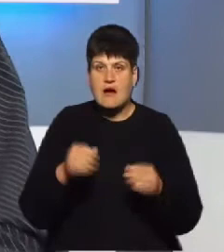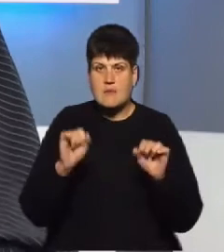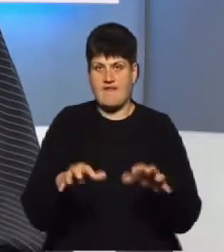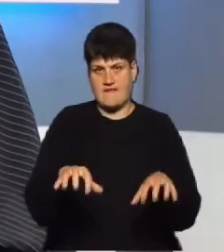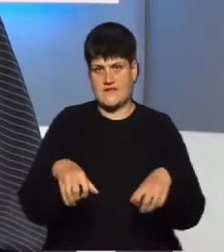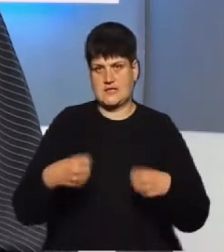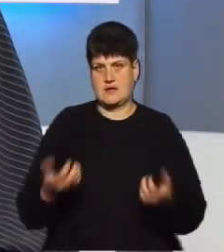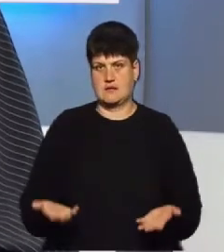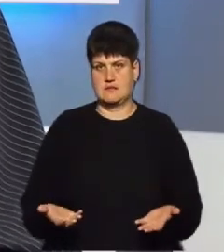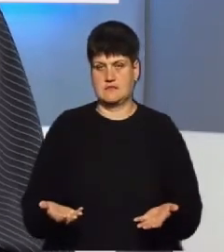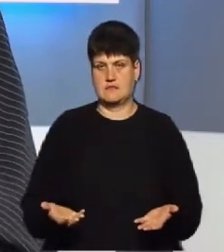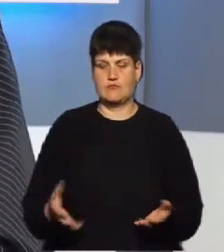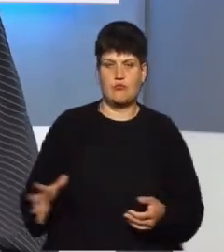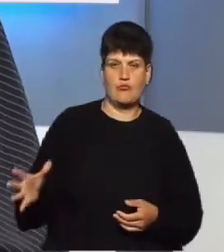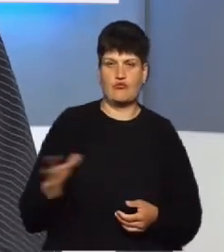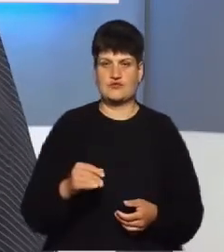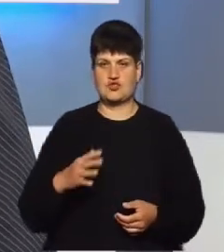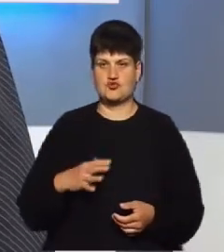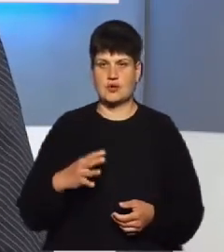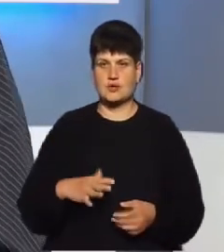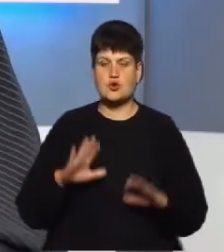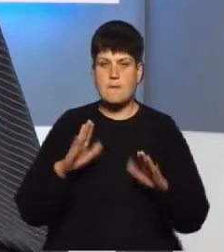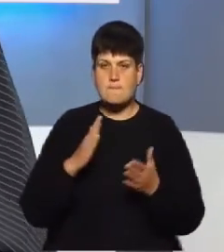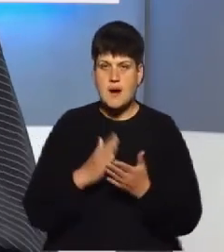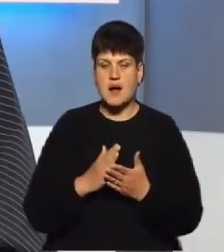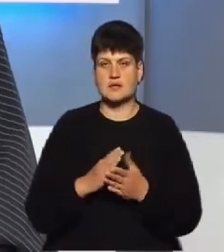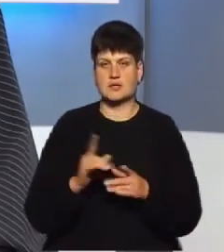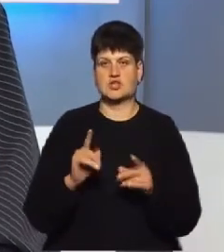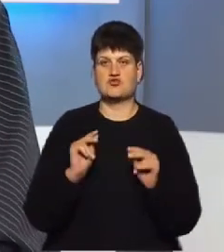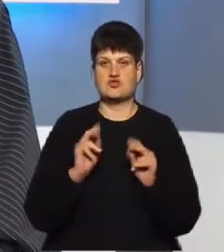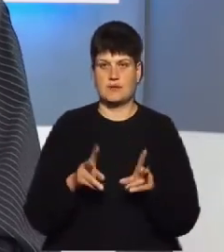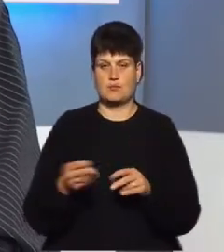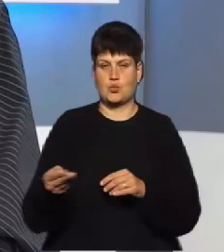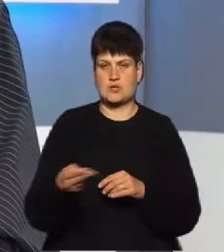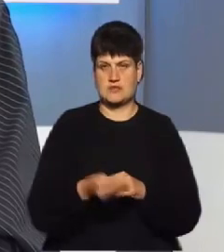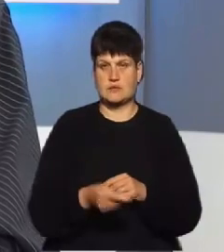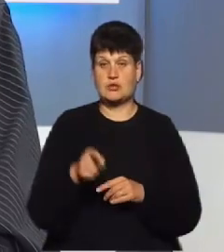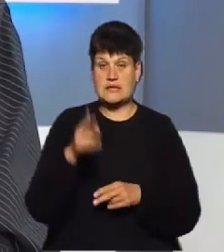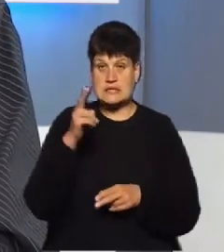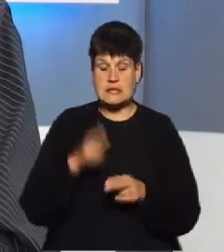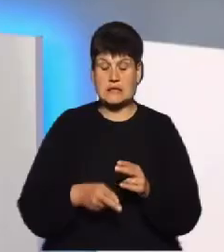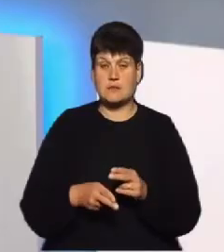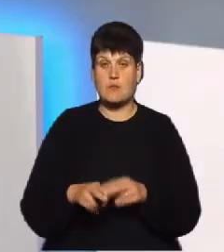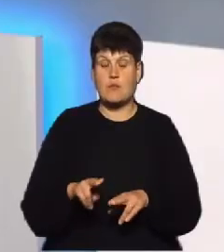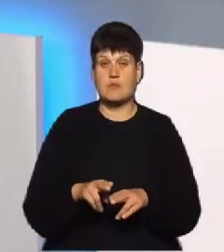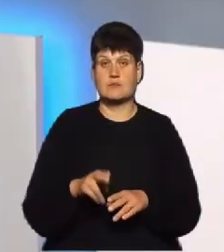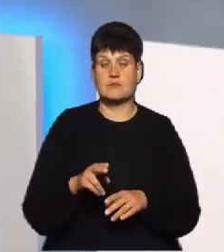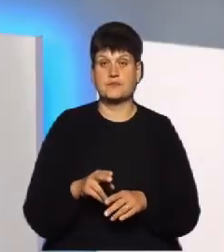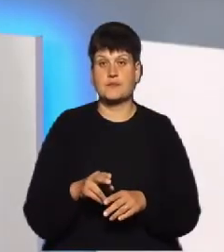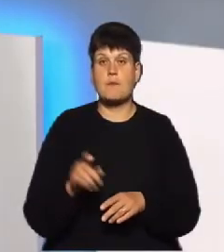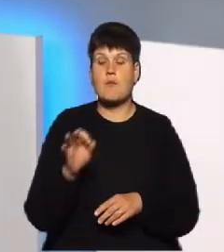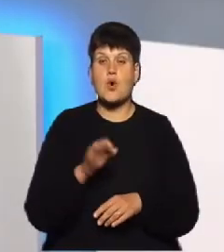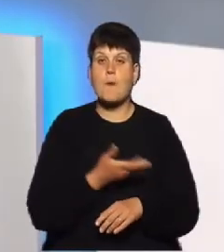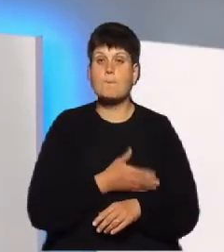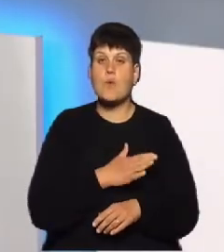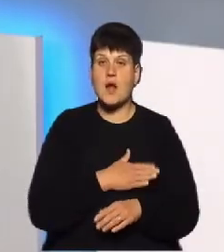всі треба чекали... Треба було зберегти, щоб мати чим потім засіяти. Закінчи, бо інакше ти пропадеш зовсім. Пані Ірина про поляків почала говорити.